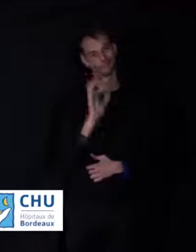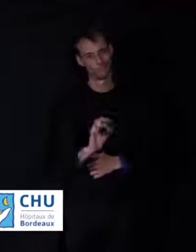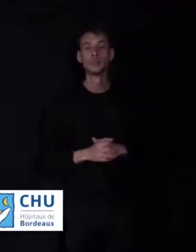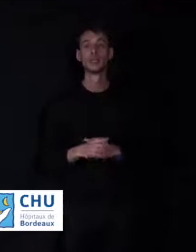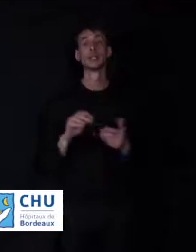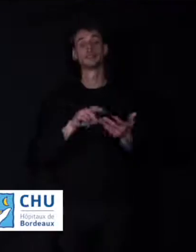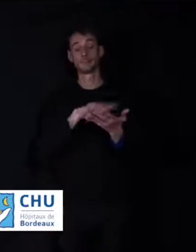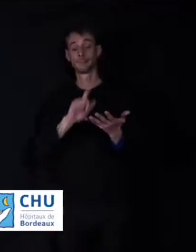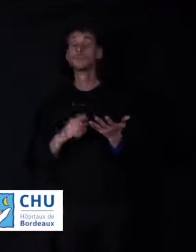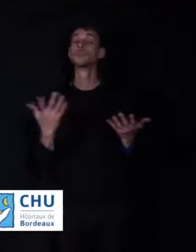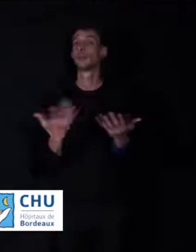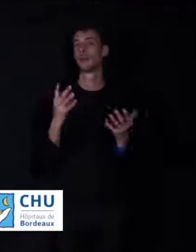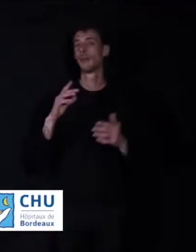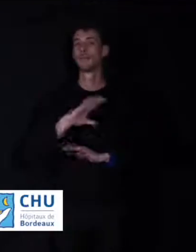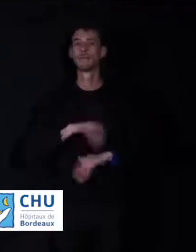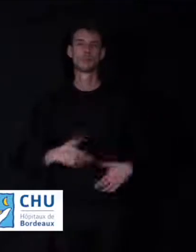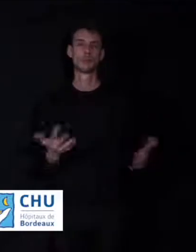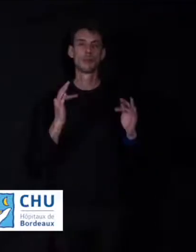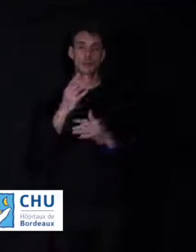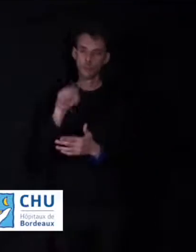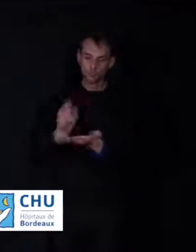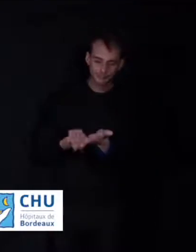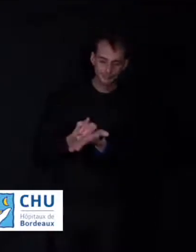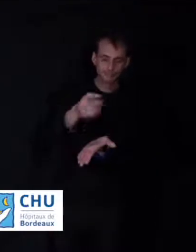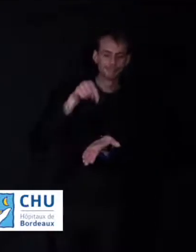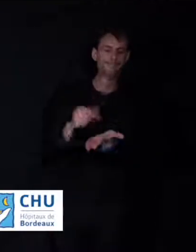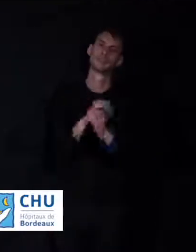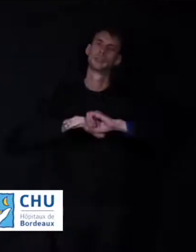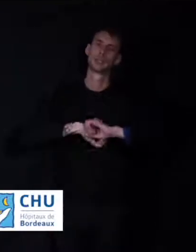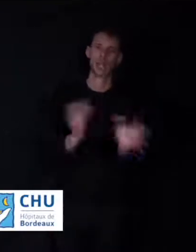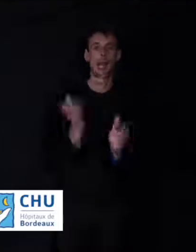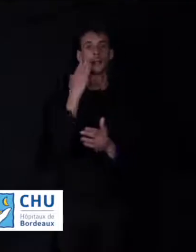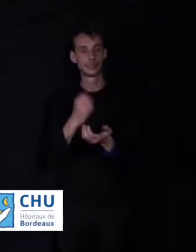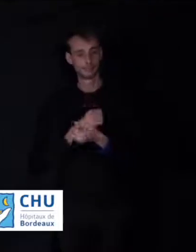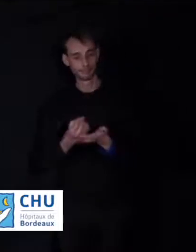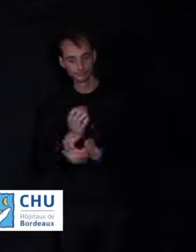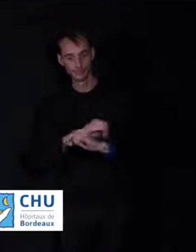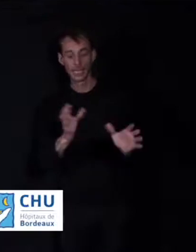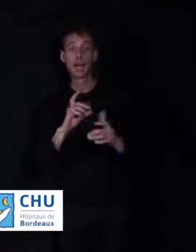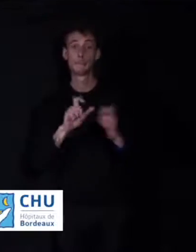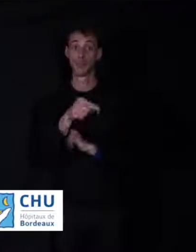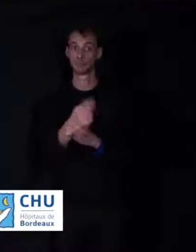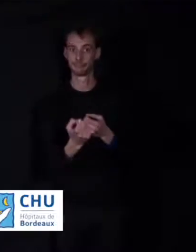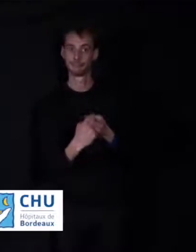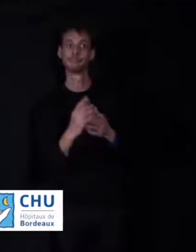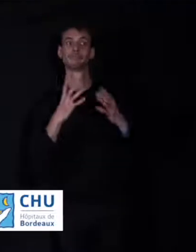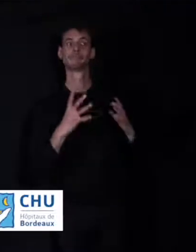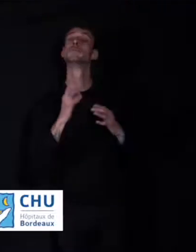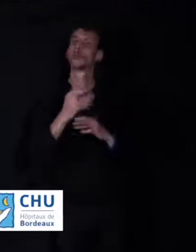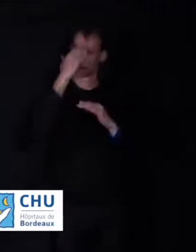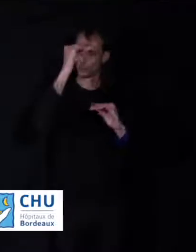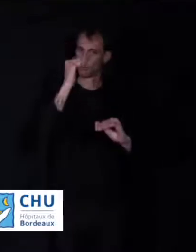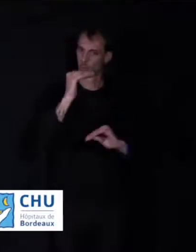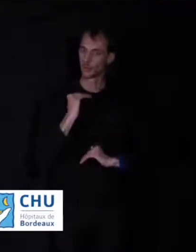informer sereinement pour induire et faire une adhésion et la confiance. Un deuxième